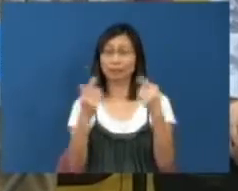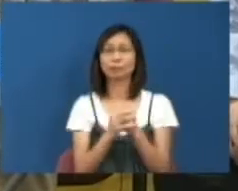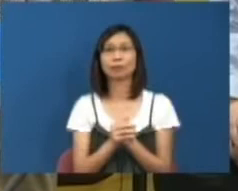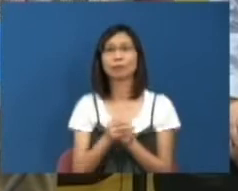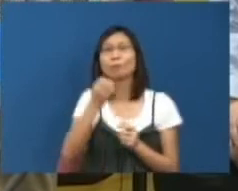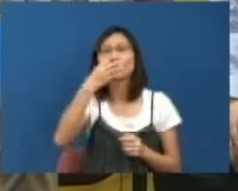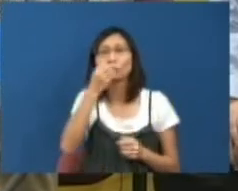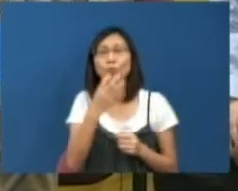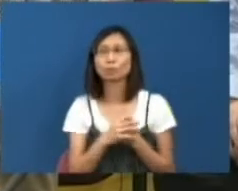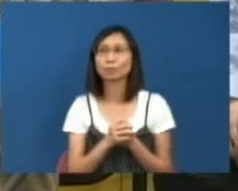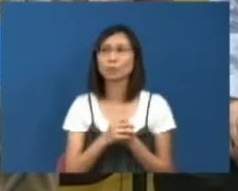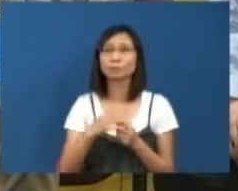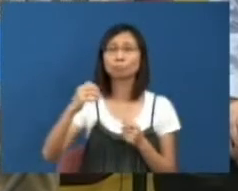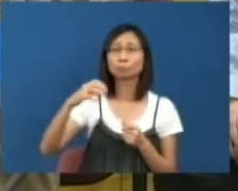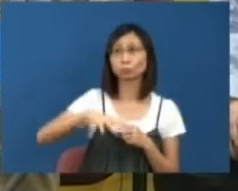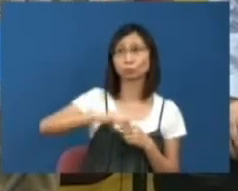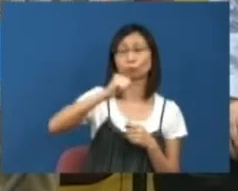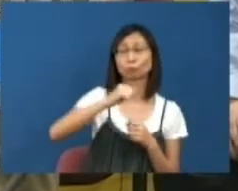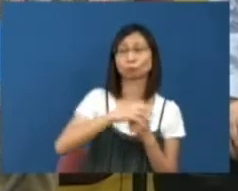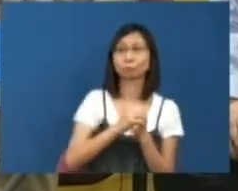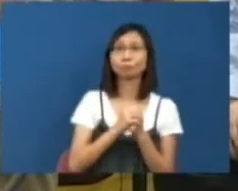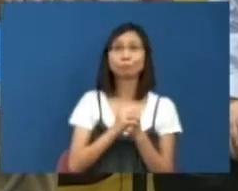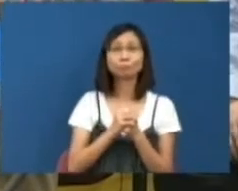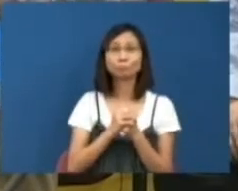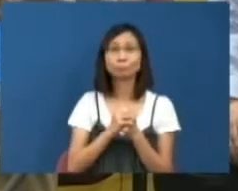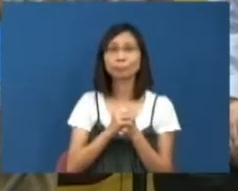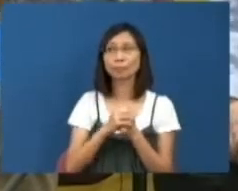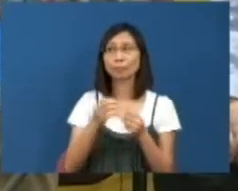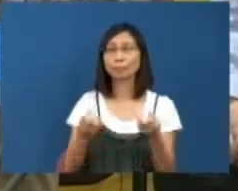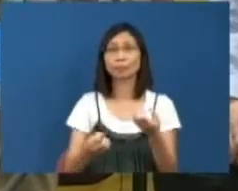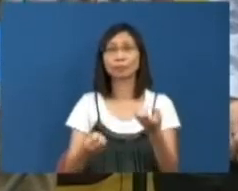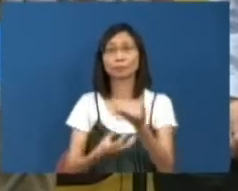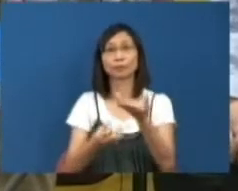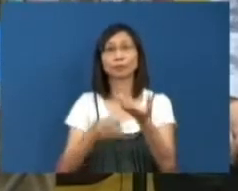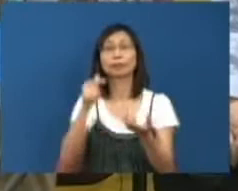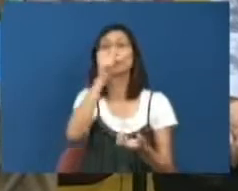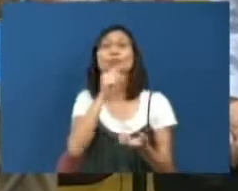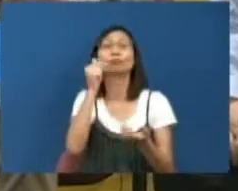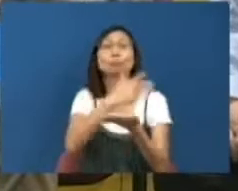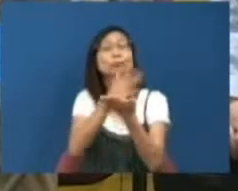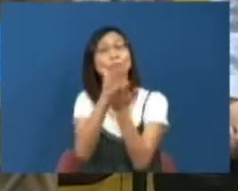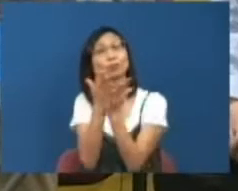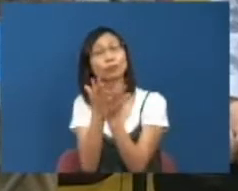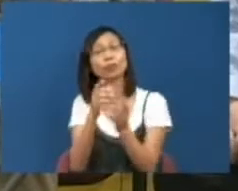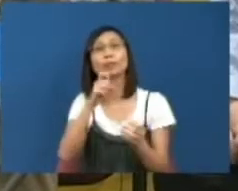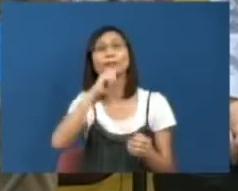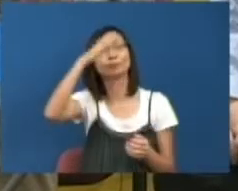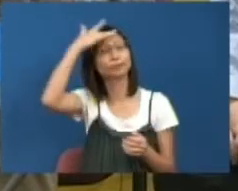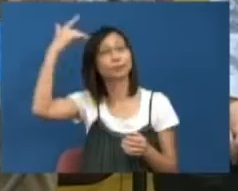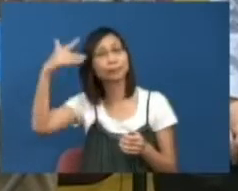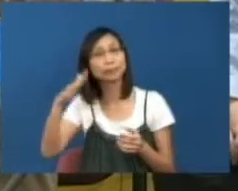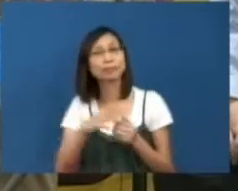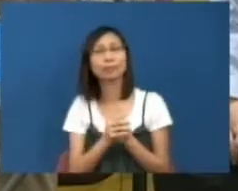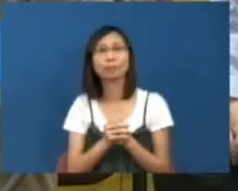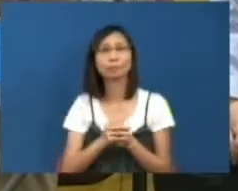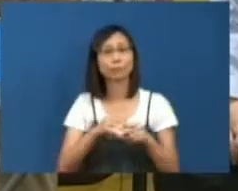話燒呢一個再即係嗰啲化石燃料、 石老油啊， 又嗰啲產生熱量之外咧。嗰、那個